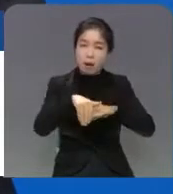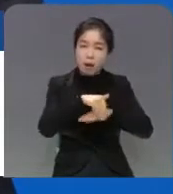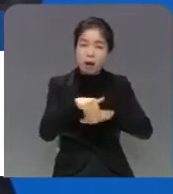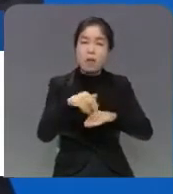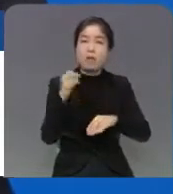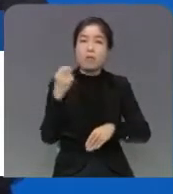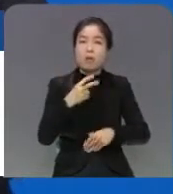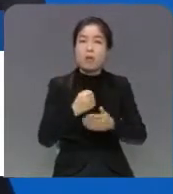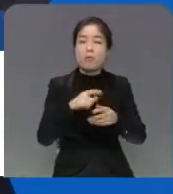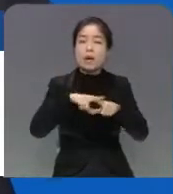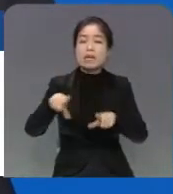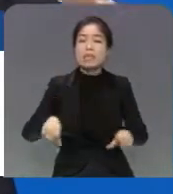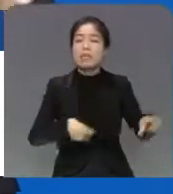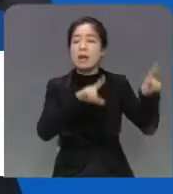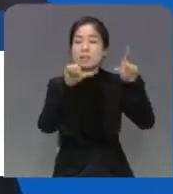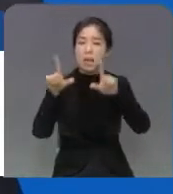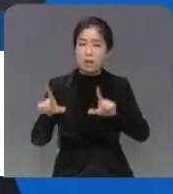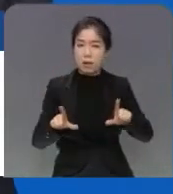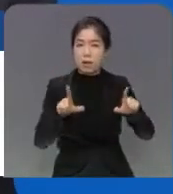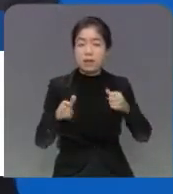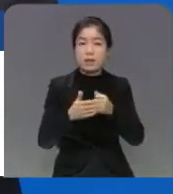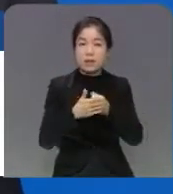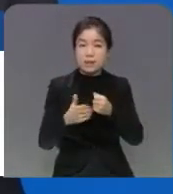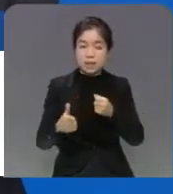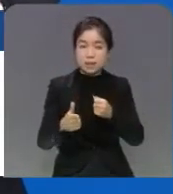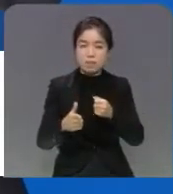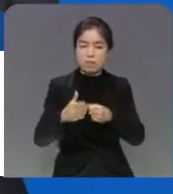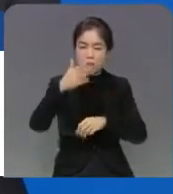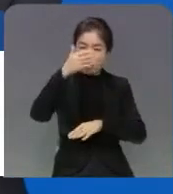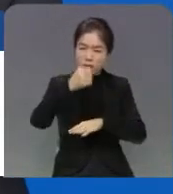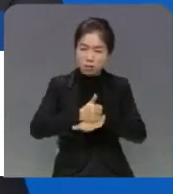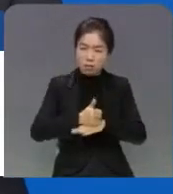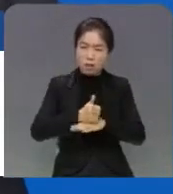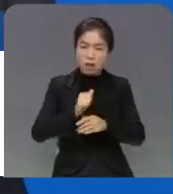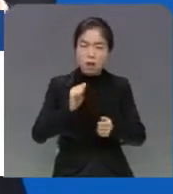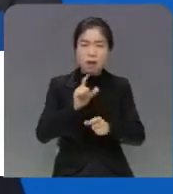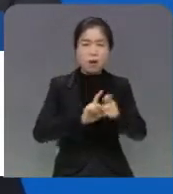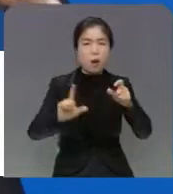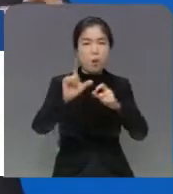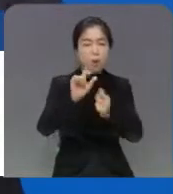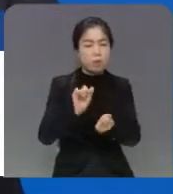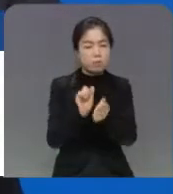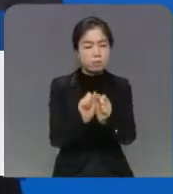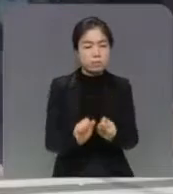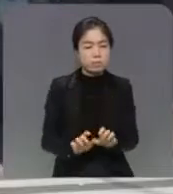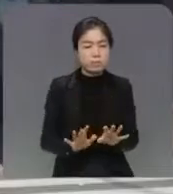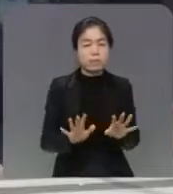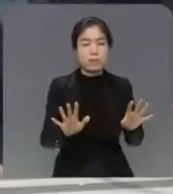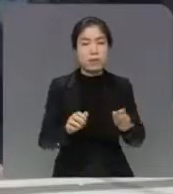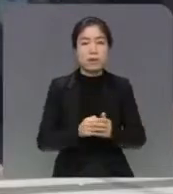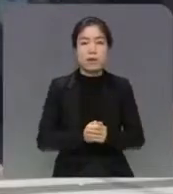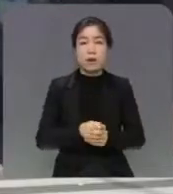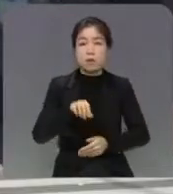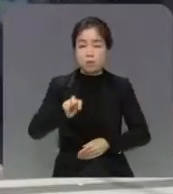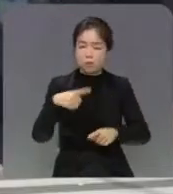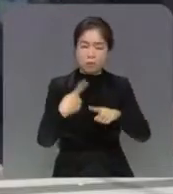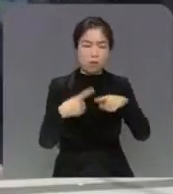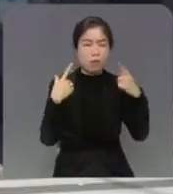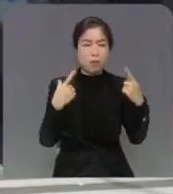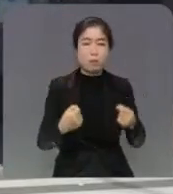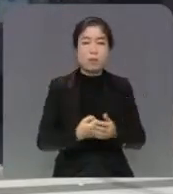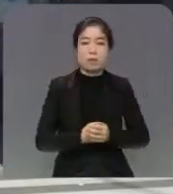등 일상생활을 함으로써 추가 확산이 지속되고 있습니다. 광주도